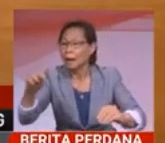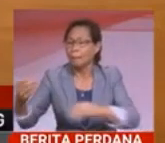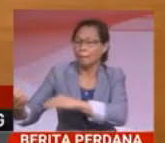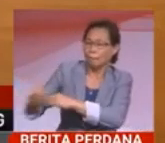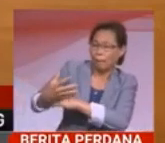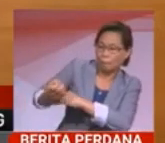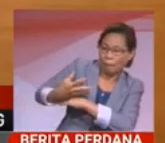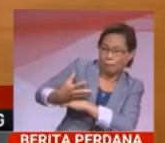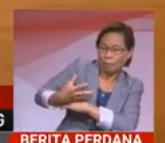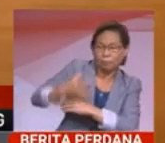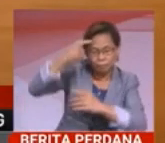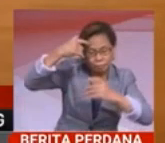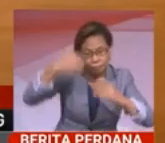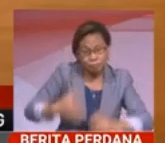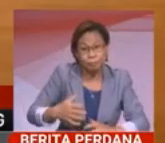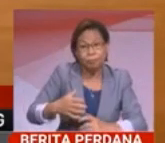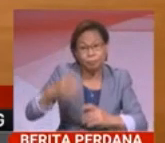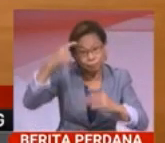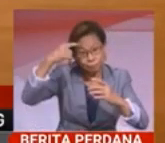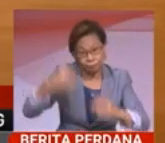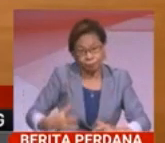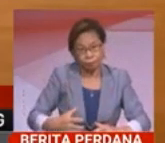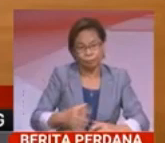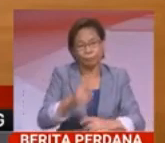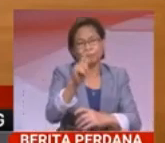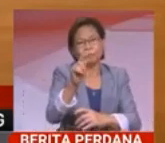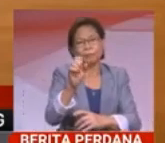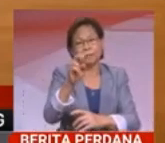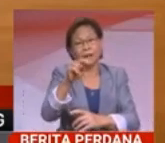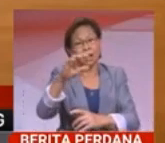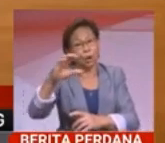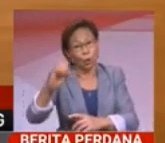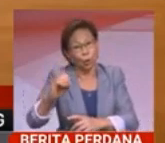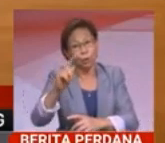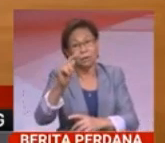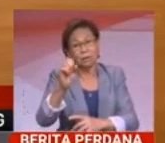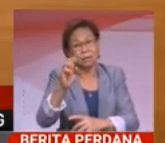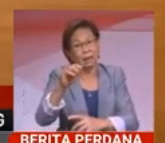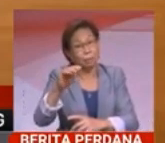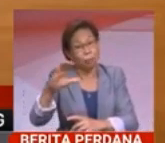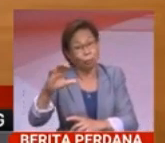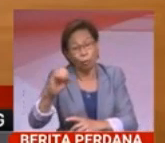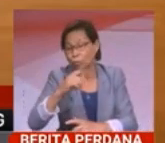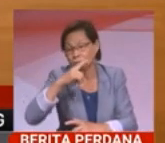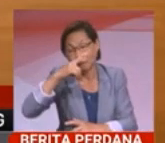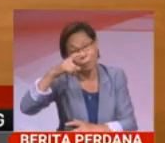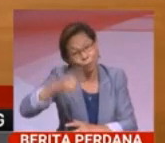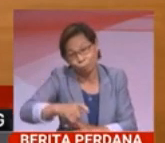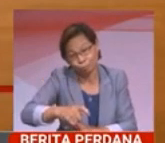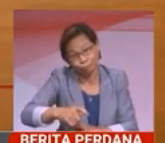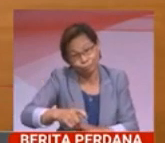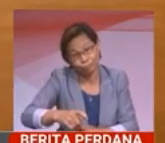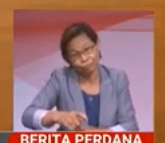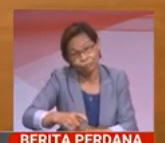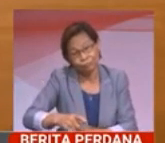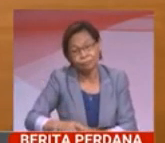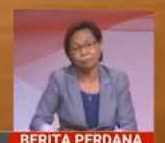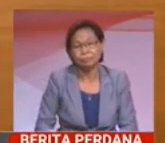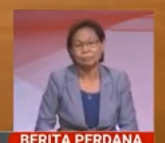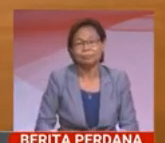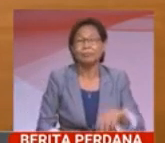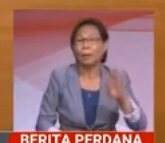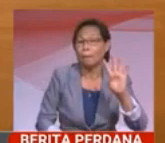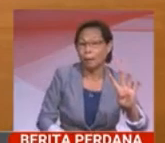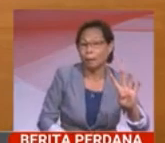m memutuskan bahwa pemko masih lagi tidak perlu dikenalkan di